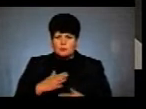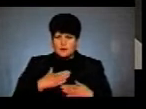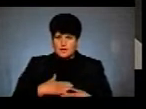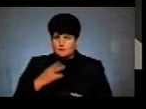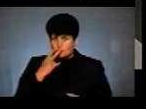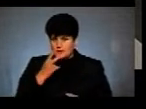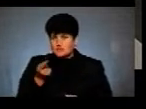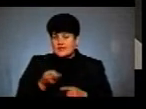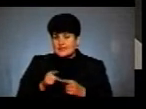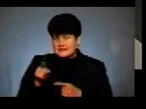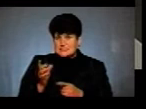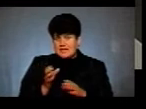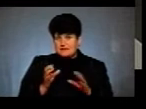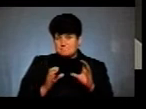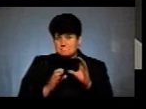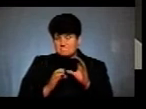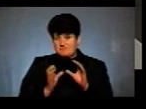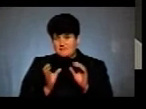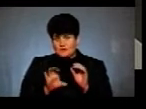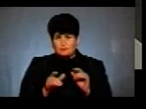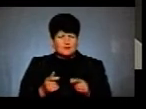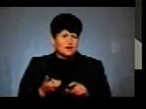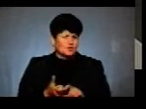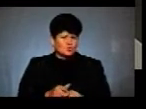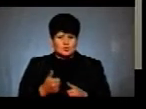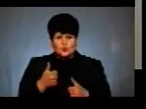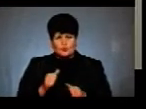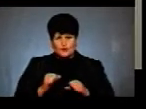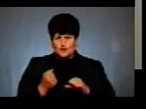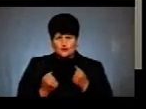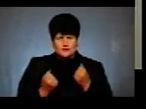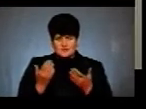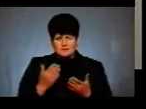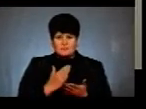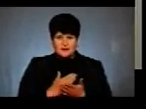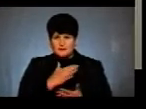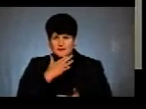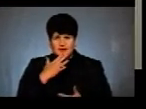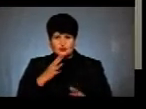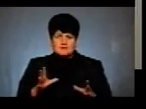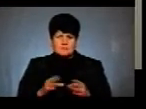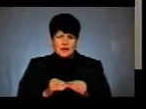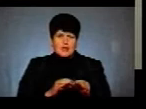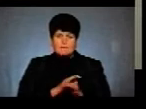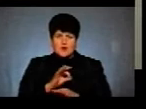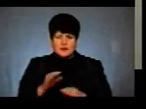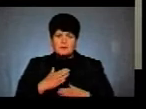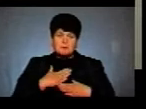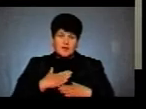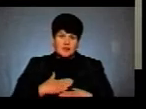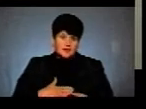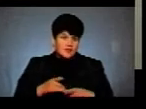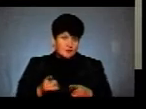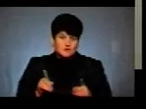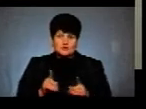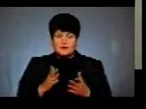це відео за участю Романа Шеремети. Ми з ним дуже добрі друзі, маємо багато спільних проєктів, і приємно, що я навіть мав